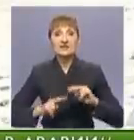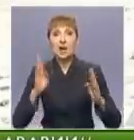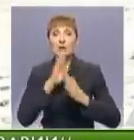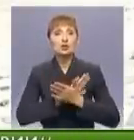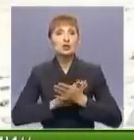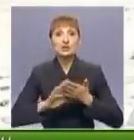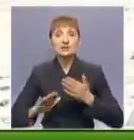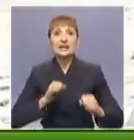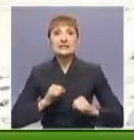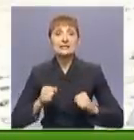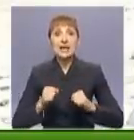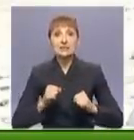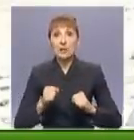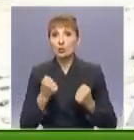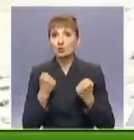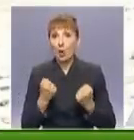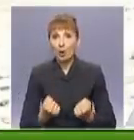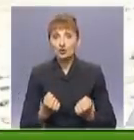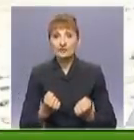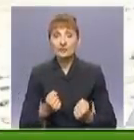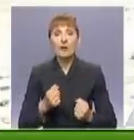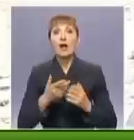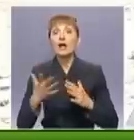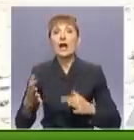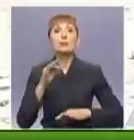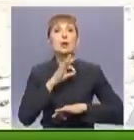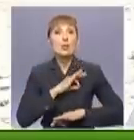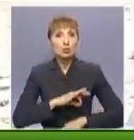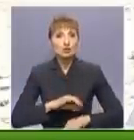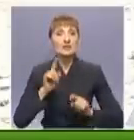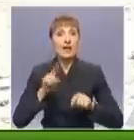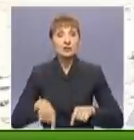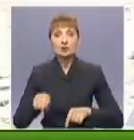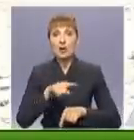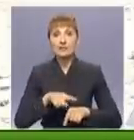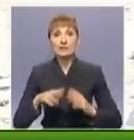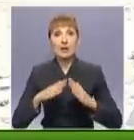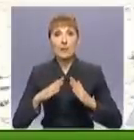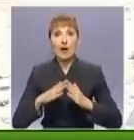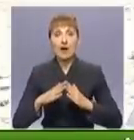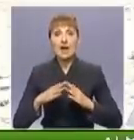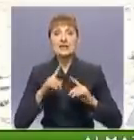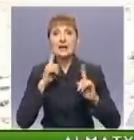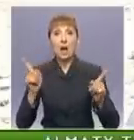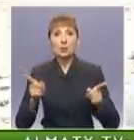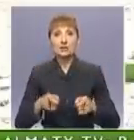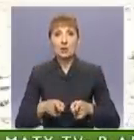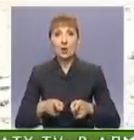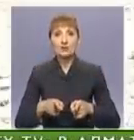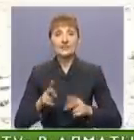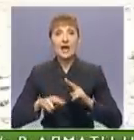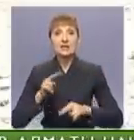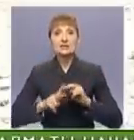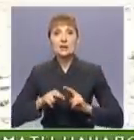чистые, сейсмоустойчивые. То есть, ряд преимуществ также охватывает, что они... за короткий срок